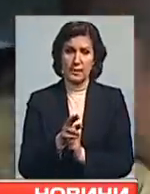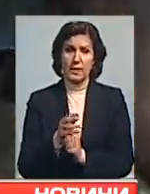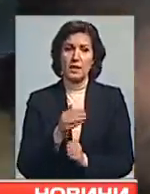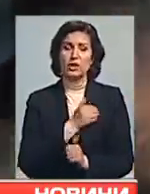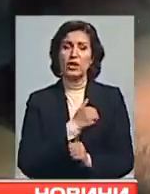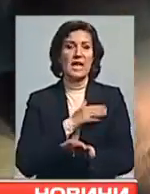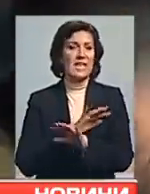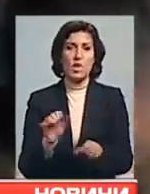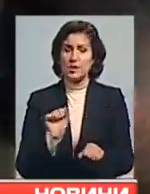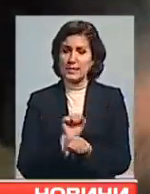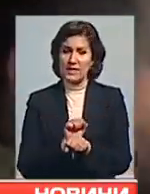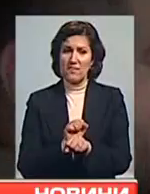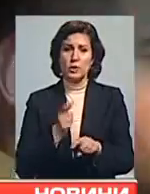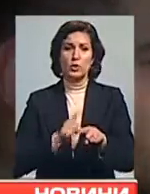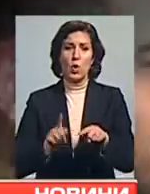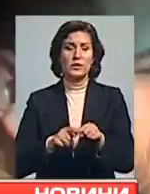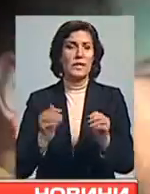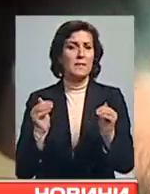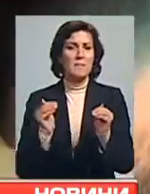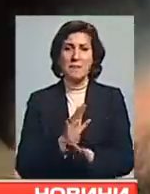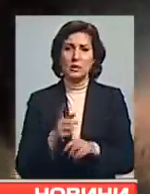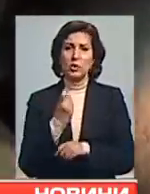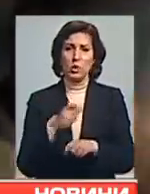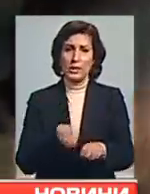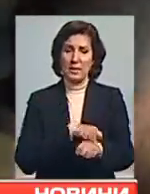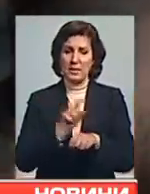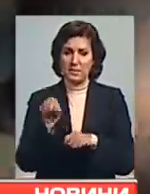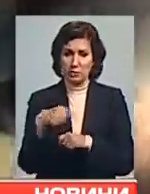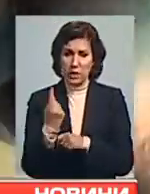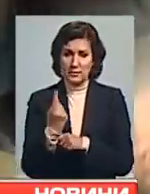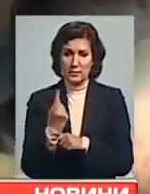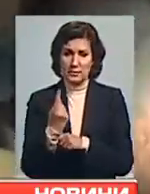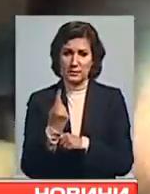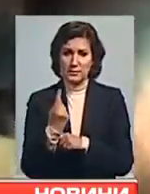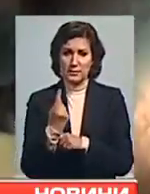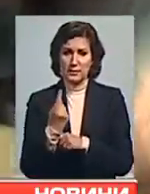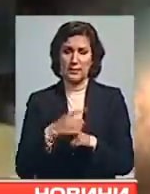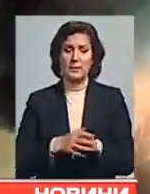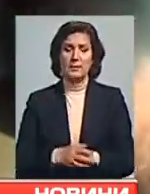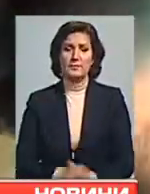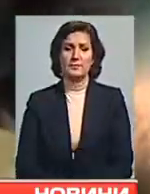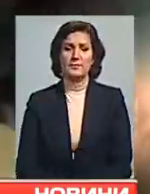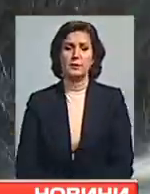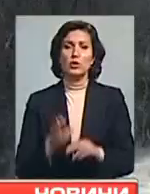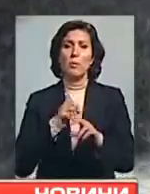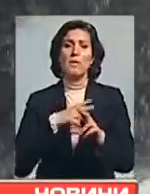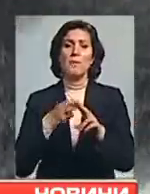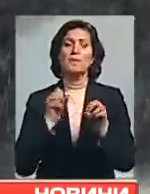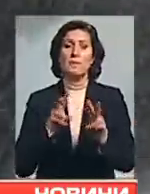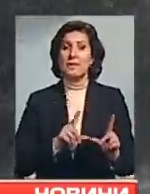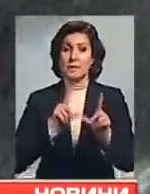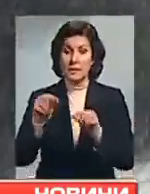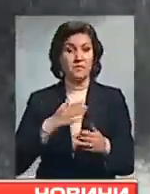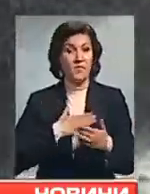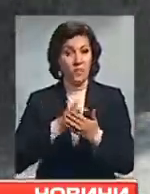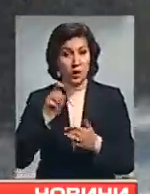желательно не останавливатися. Скорость повинна бути мінімум 100 км в час. Там, в принципі, можна безпечно проїхати. Волонтери